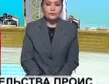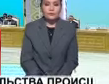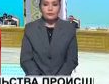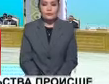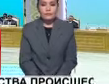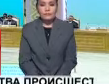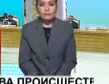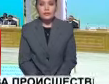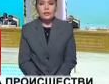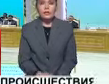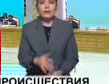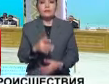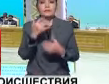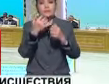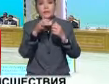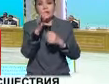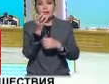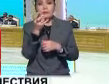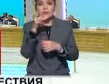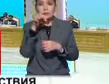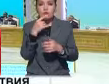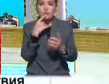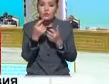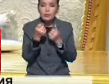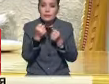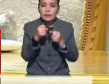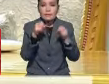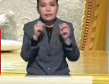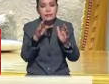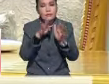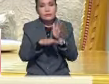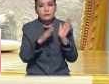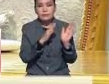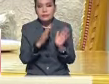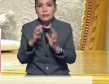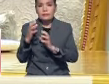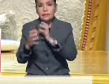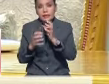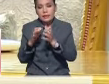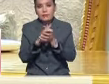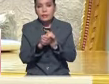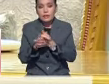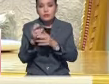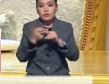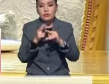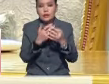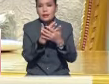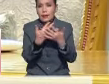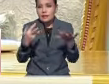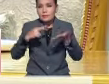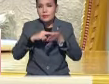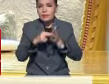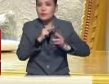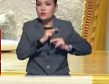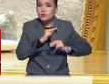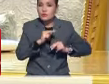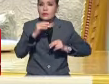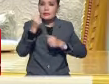Нейтральный Туркменистан вносит весомую лепту в укрепление безопасности и стабильности в мире, продвижение разнопланового сотрудничества в Центральной